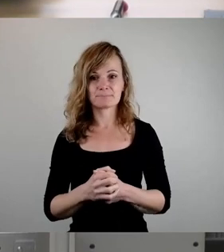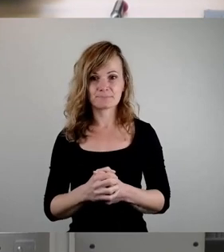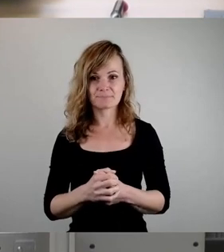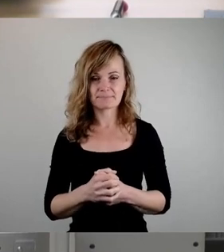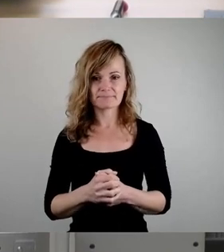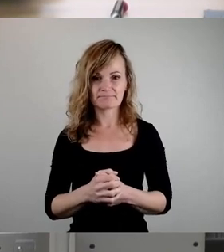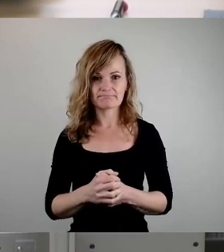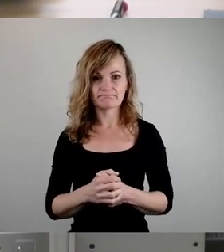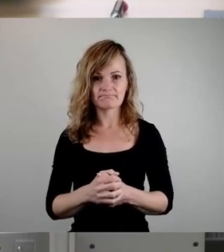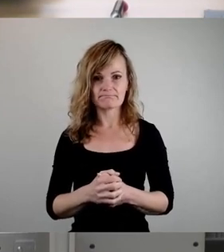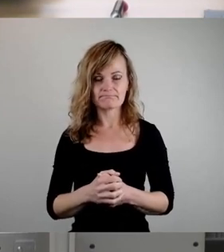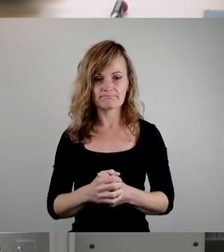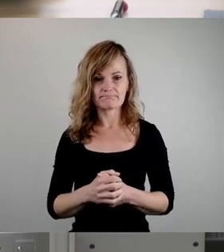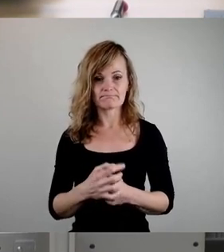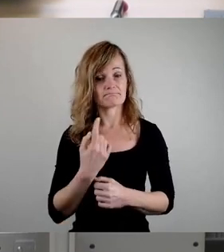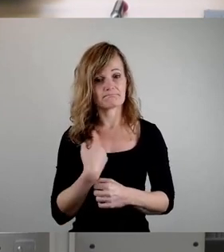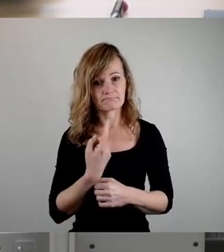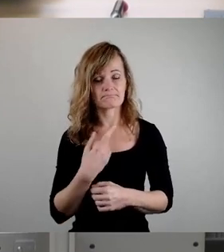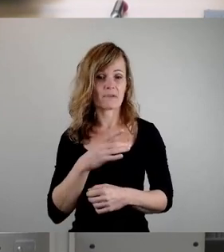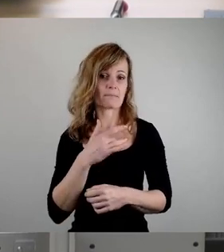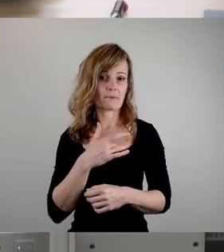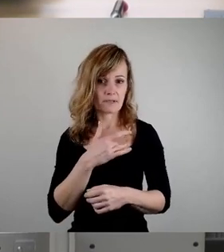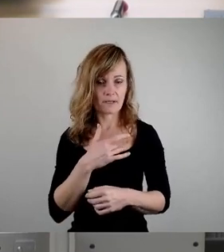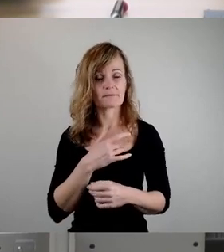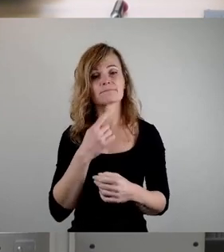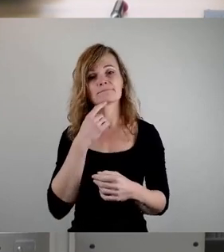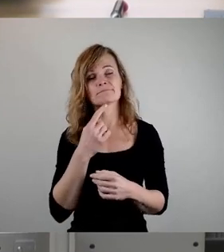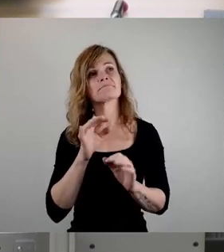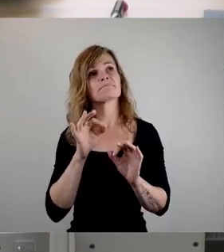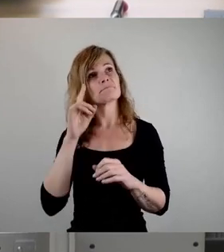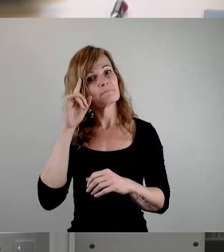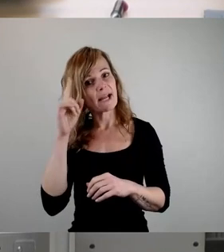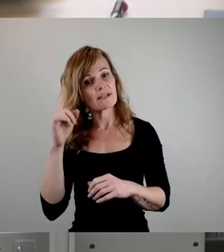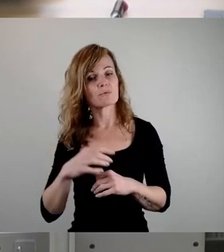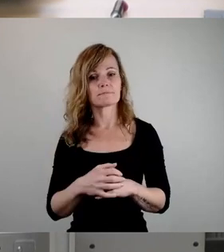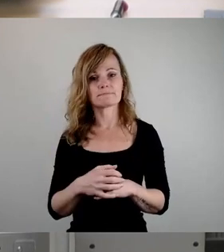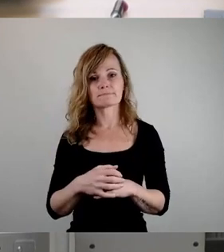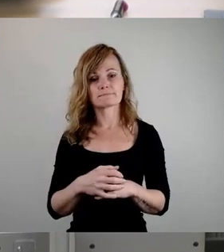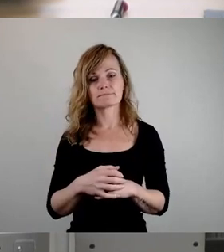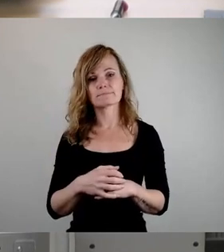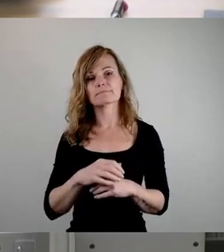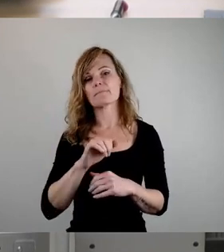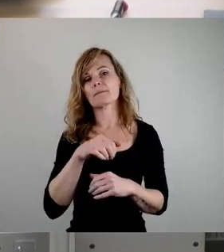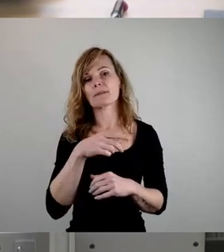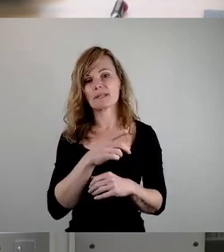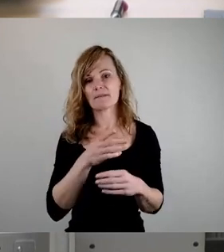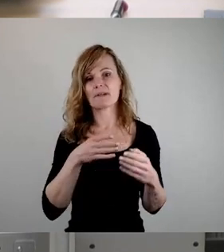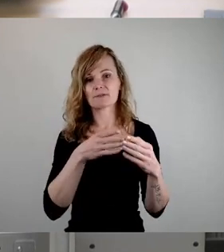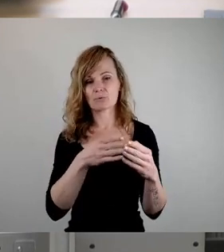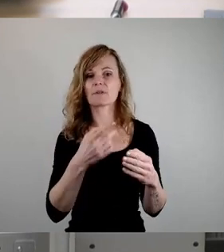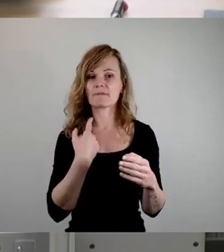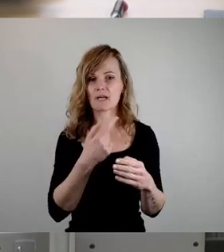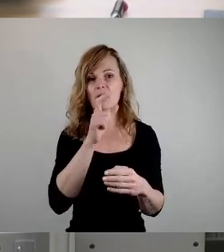dass wir den Antrag der SPD-Fraktion unterstützen werden. Wir halten